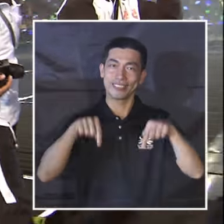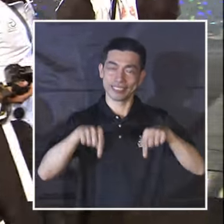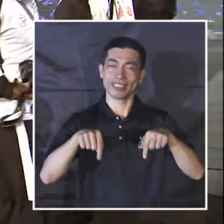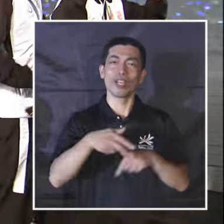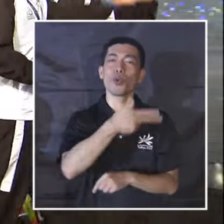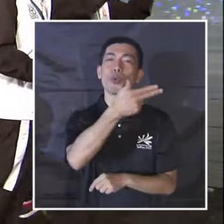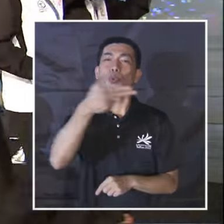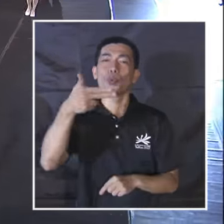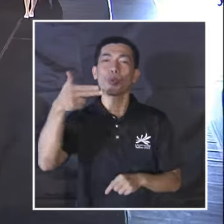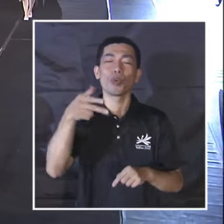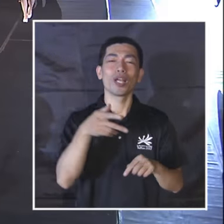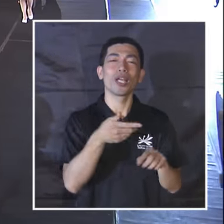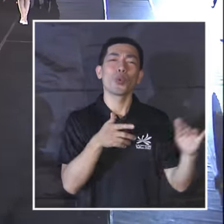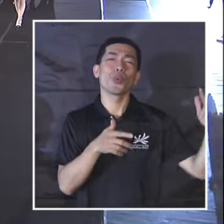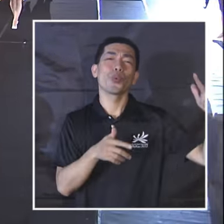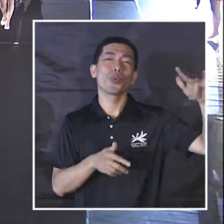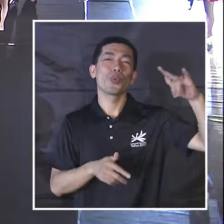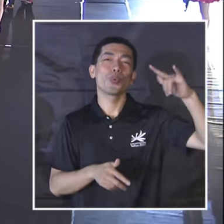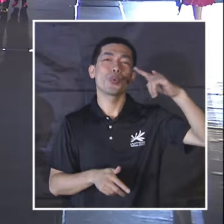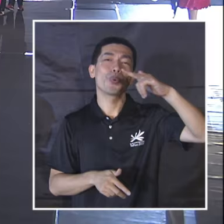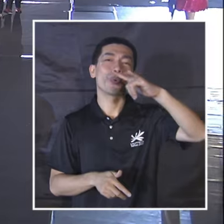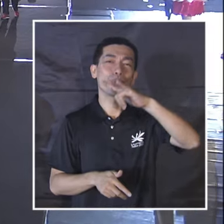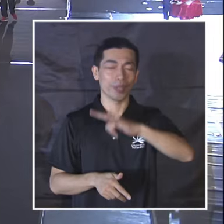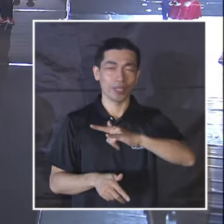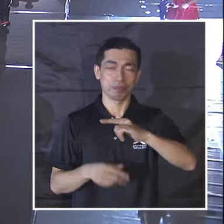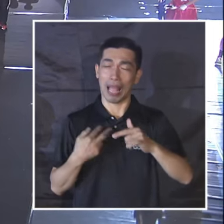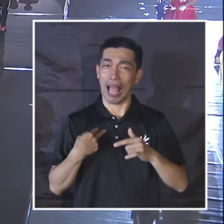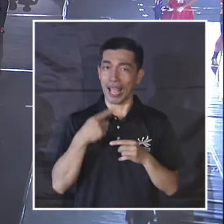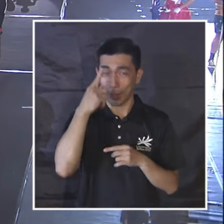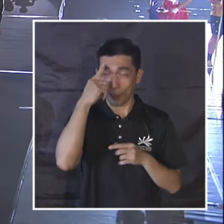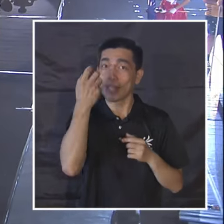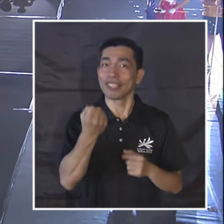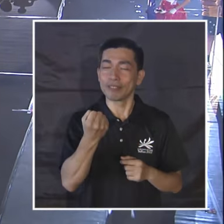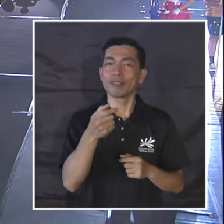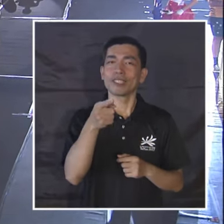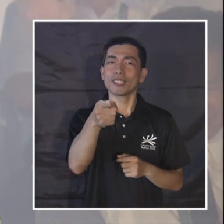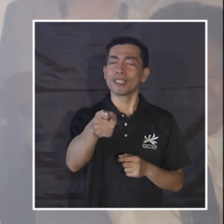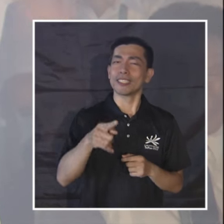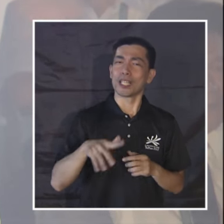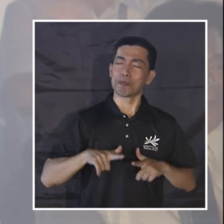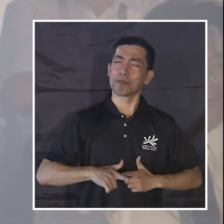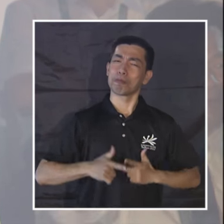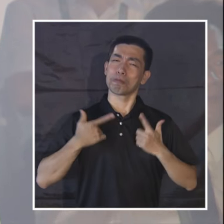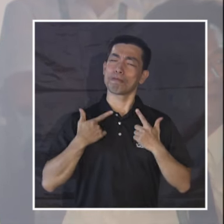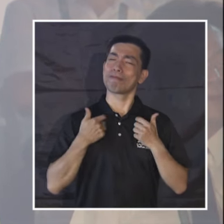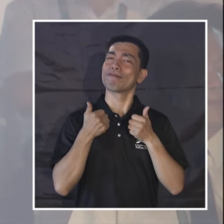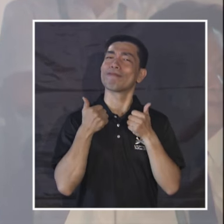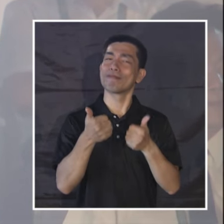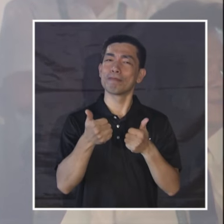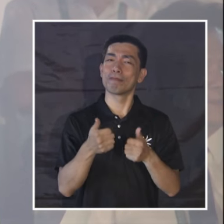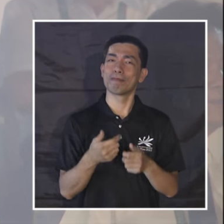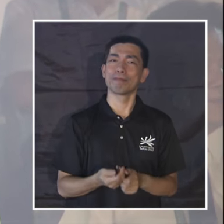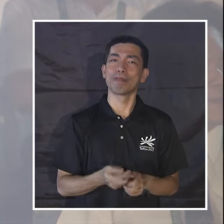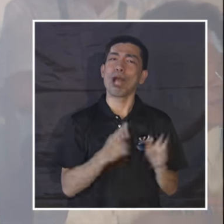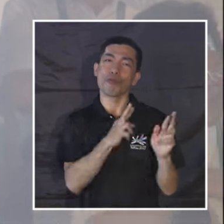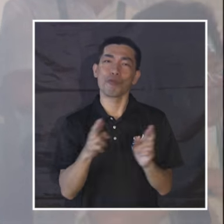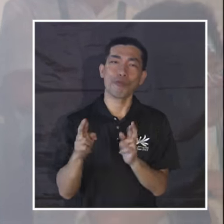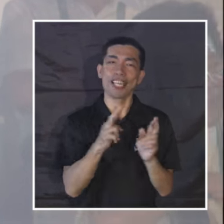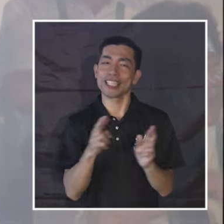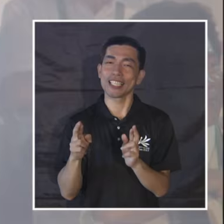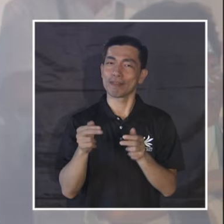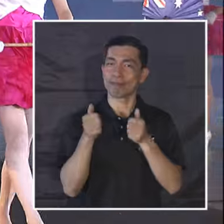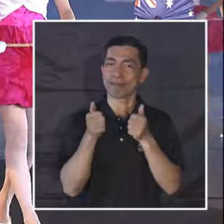从印尼而来，相信他们精神奕奕，一定是有非常充分的准备。而共